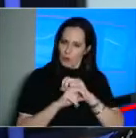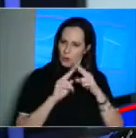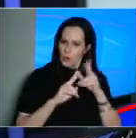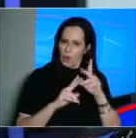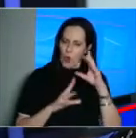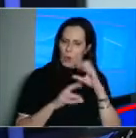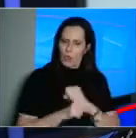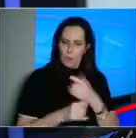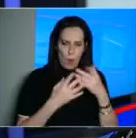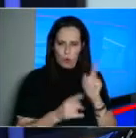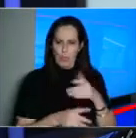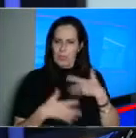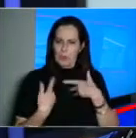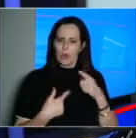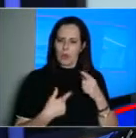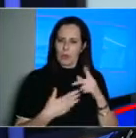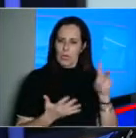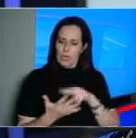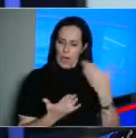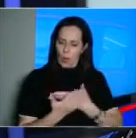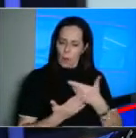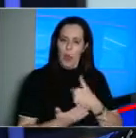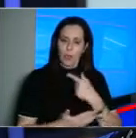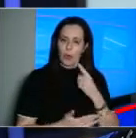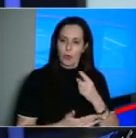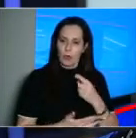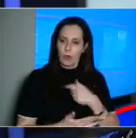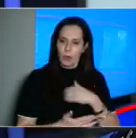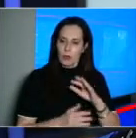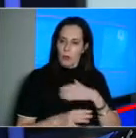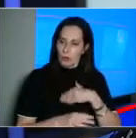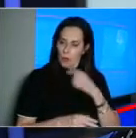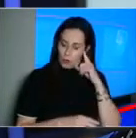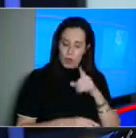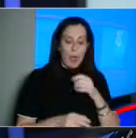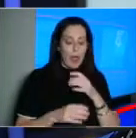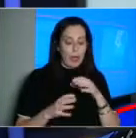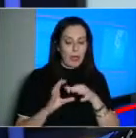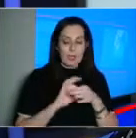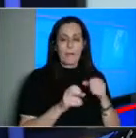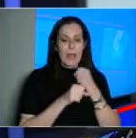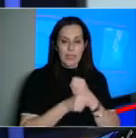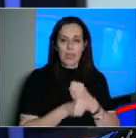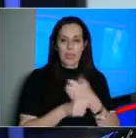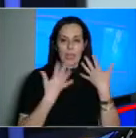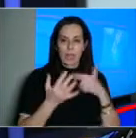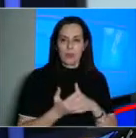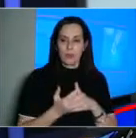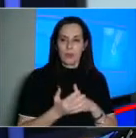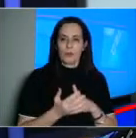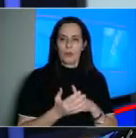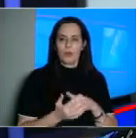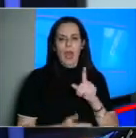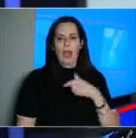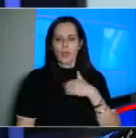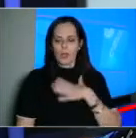ולא בגישה. לא, זה ברור לי. אני אשמח שהוא יקרא את החומרים שלי, אני עומדת מאחורי הסדרה, אני חושבת שהיא מייצגת נאמנה את הסיפור. נכון, לא,